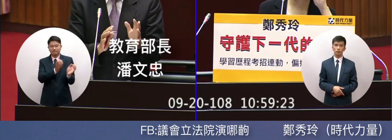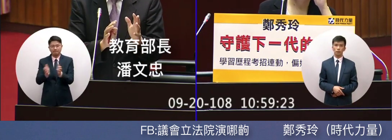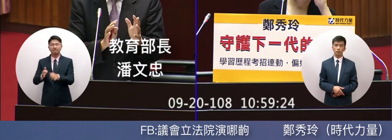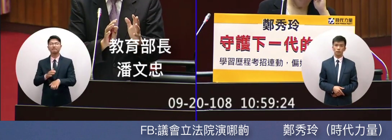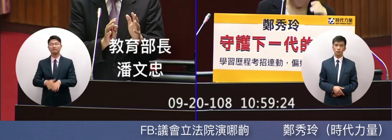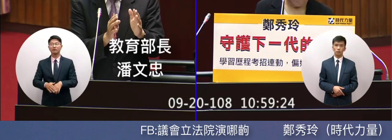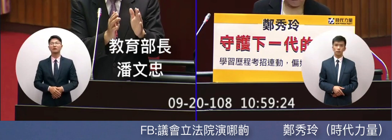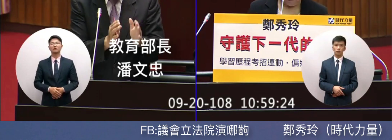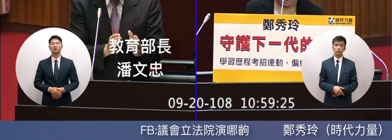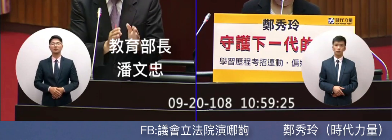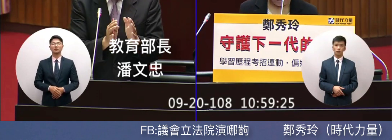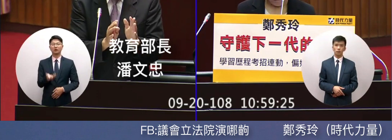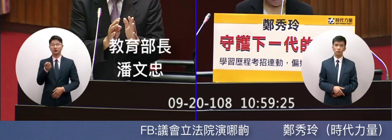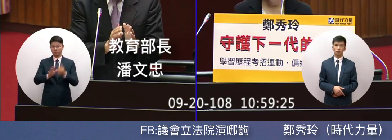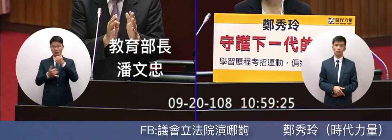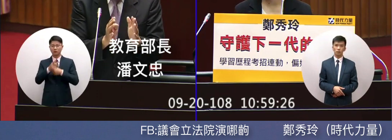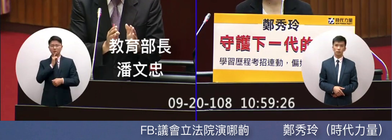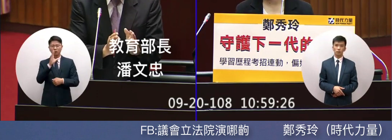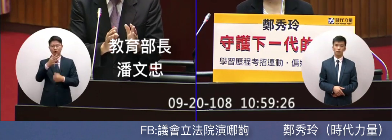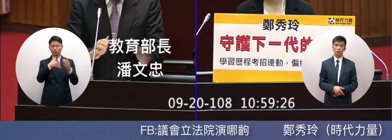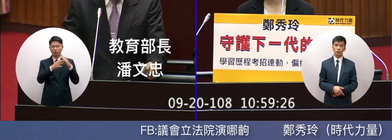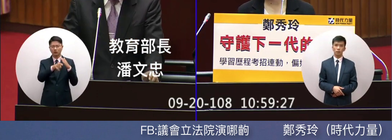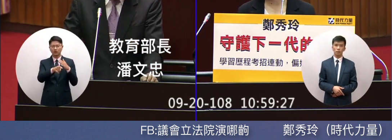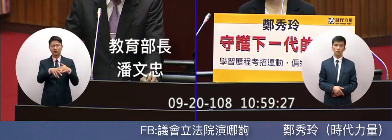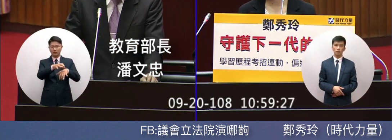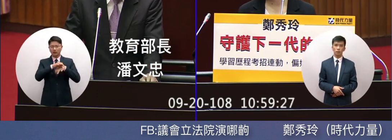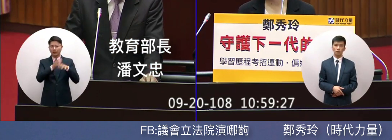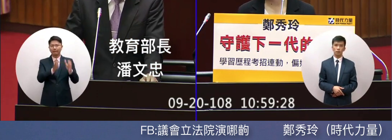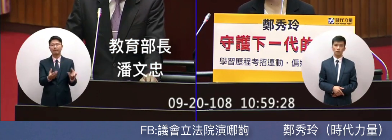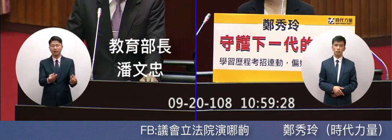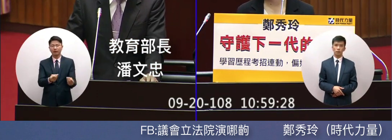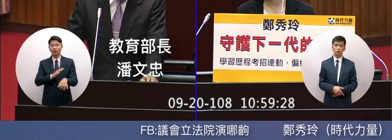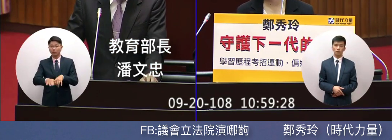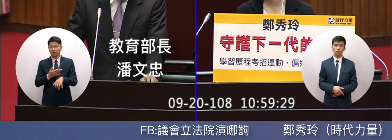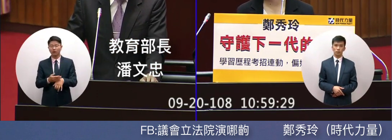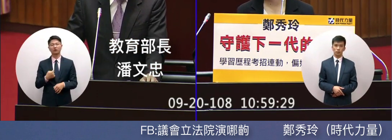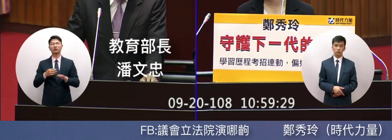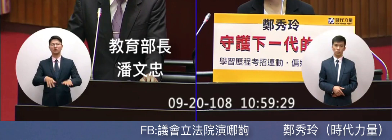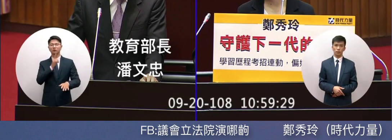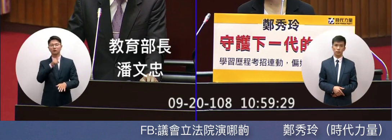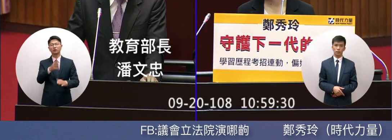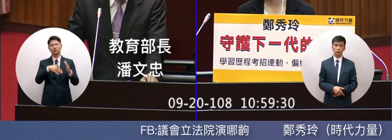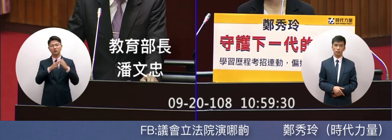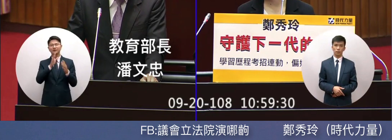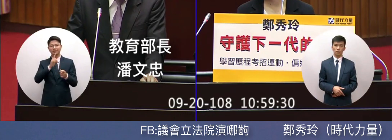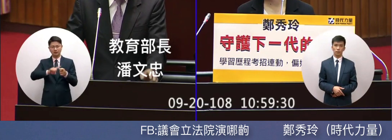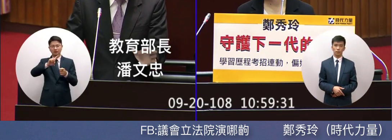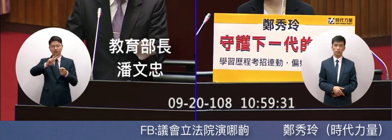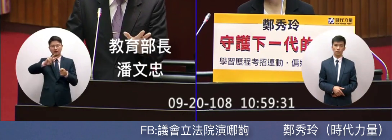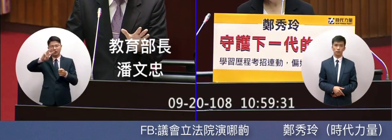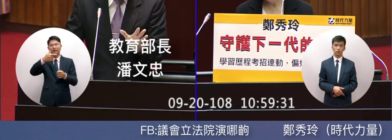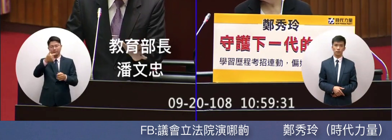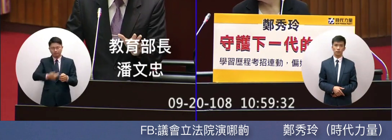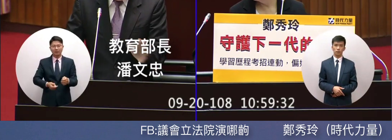会不会有些学校现在没开，因为现在的这个整个开设啊是逐步学校从高一到高二高